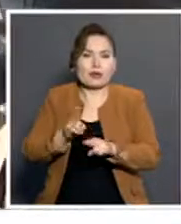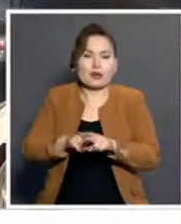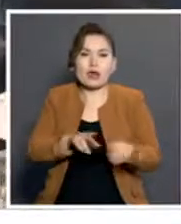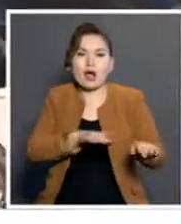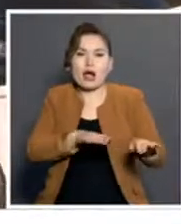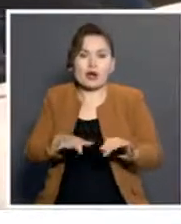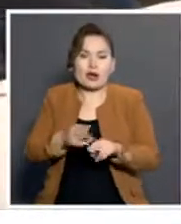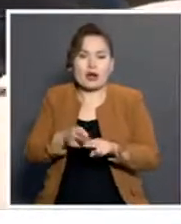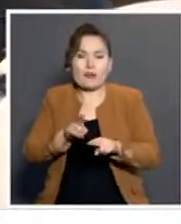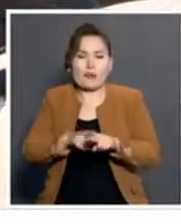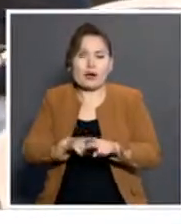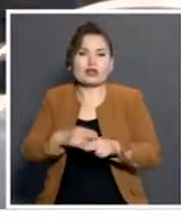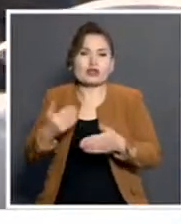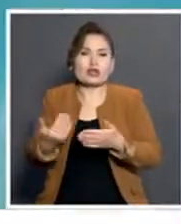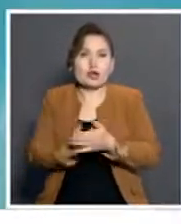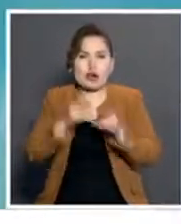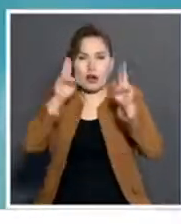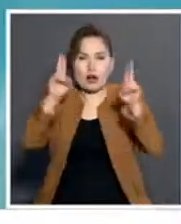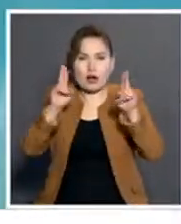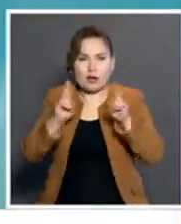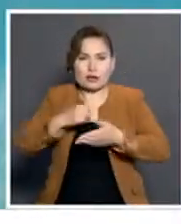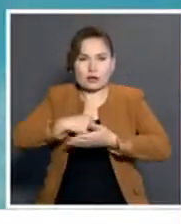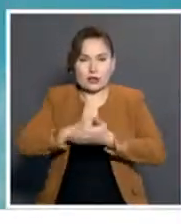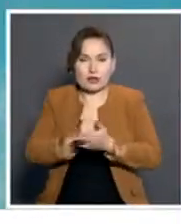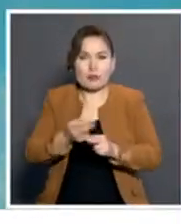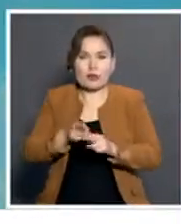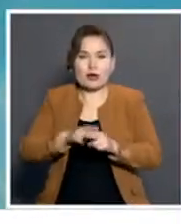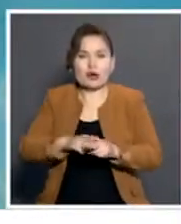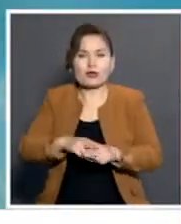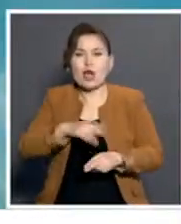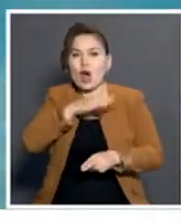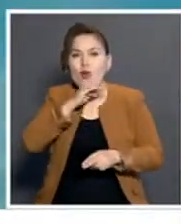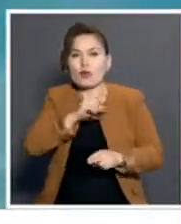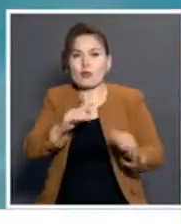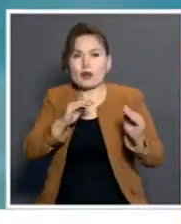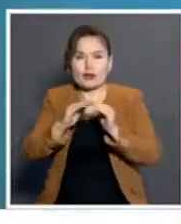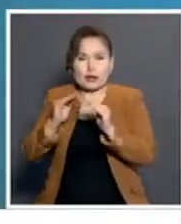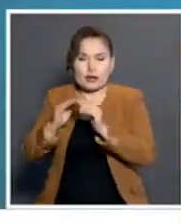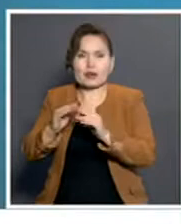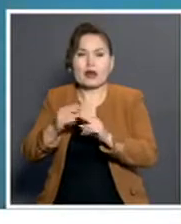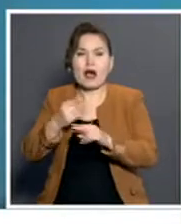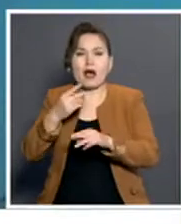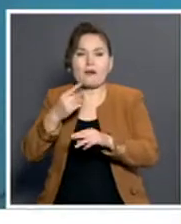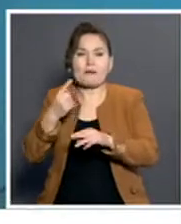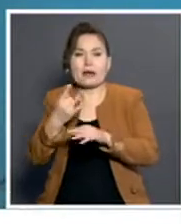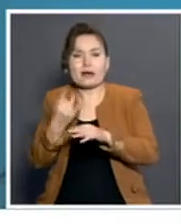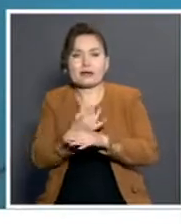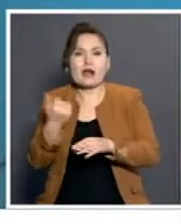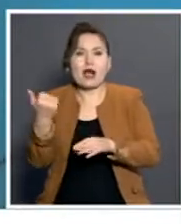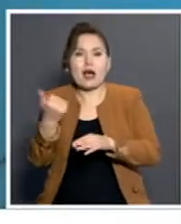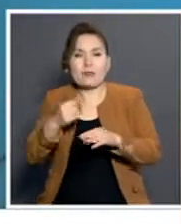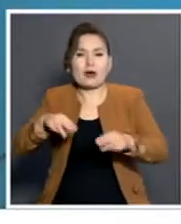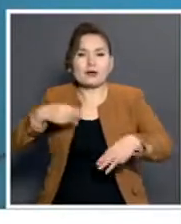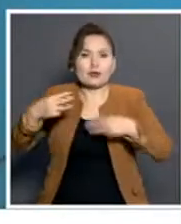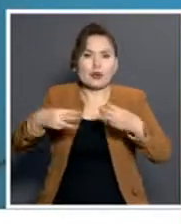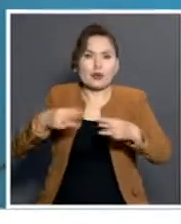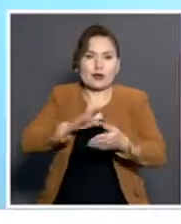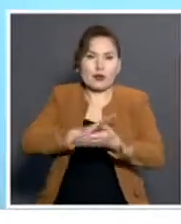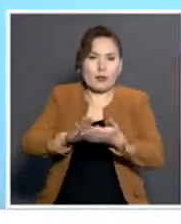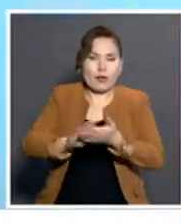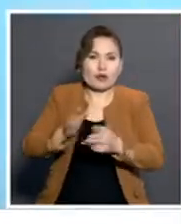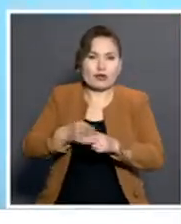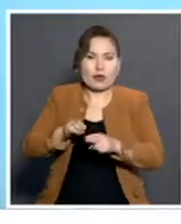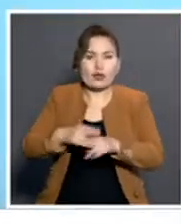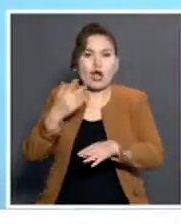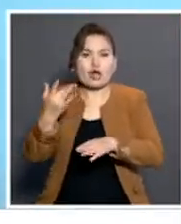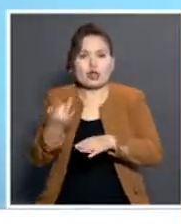өткізу туралы жаңа қаулы шықты. Оған сәйкес көпқабатты үйлерде аптасына бір рет жүргізіліп келген дезинфекциялау енді 3